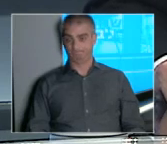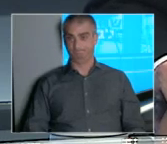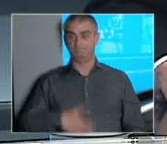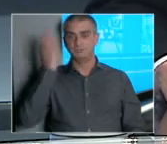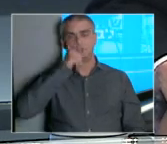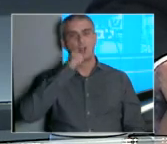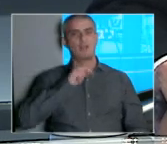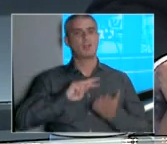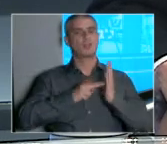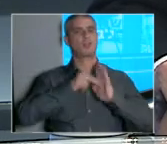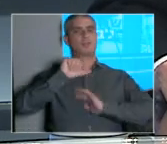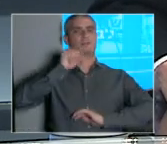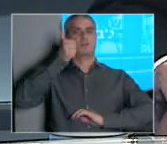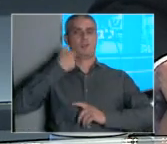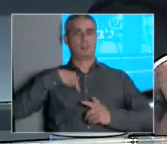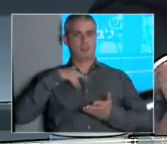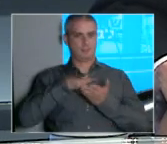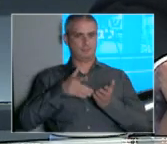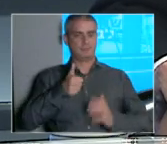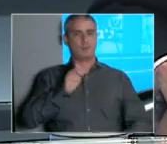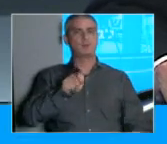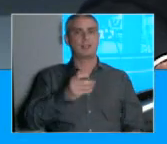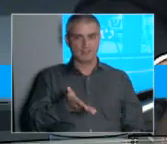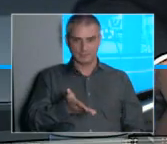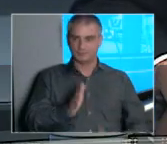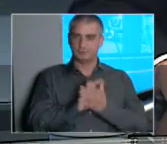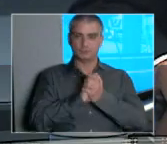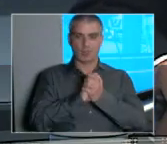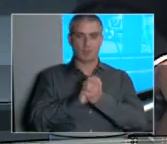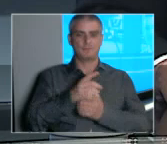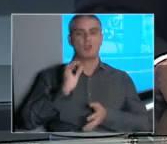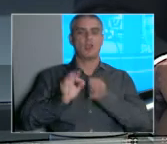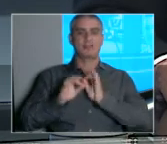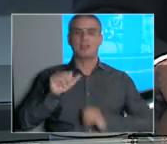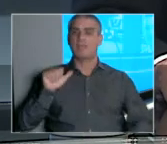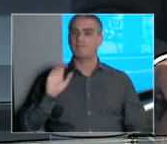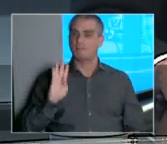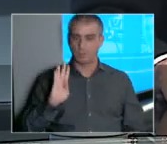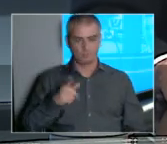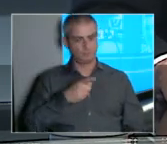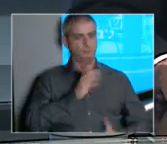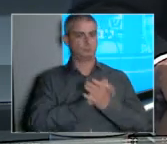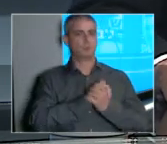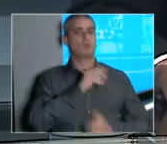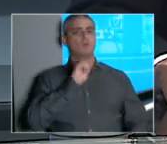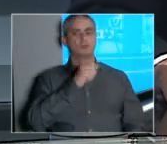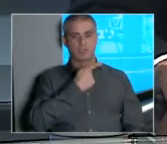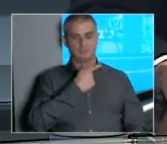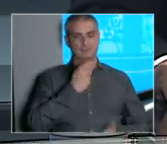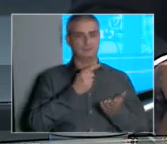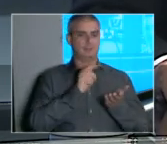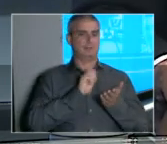שחור לבן, תוכנית הבכורה, אנחנו כאן, ערוץ הכנסת, שלום לך ידידי אמיתי, עורך הדין אבי בלום. שלום לך משה גלסנר, מגיש